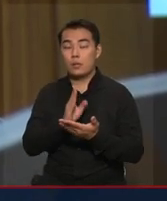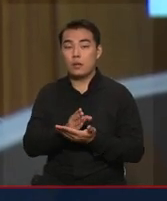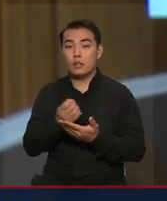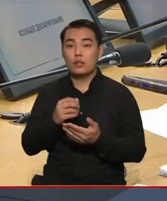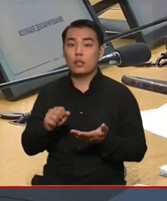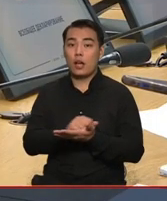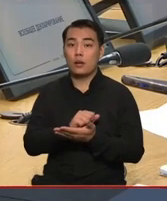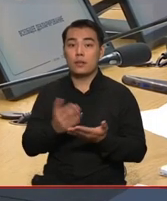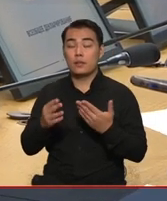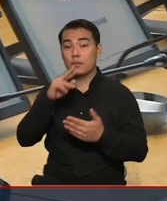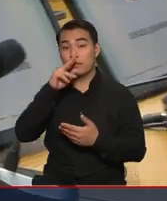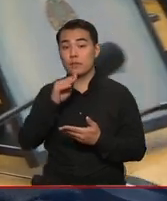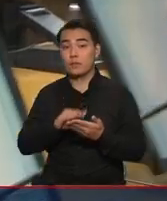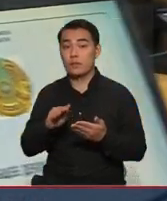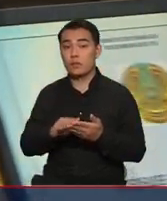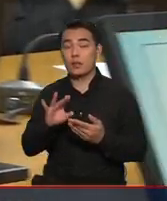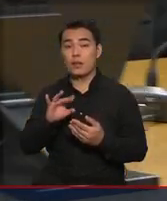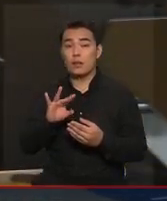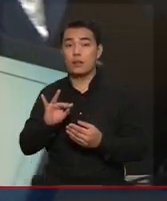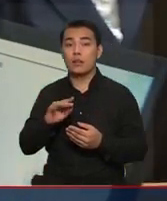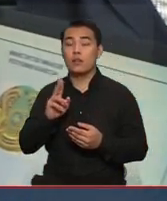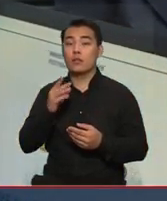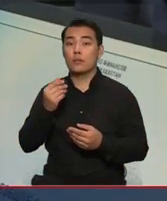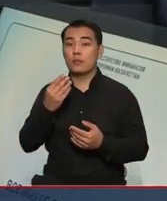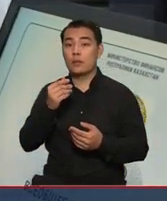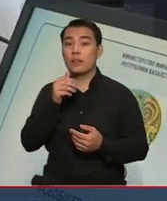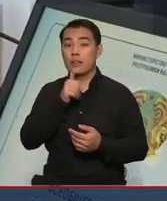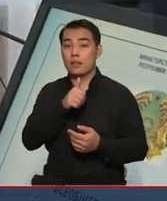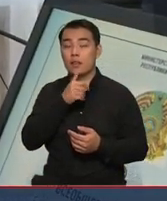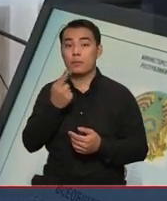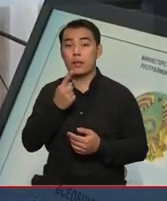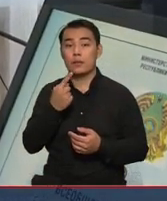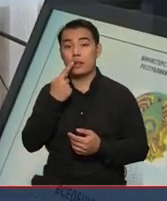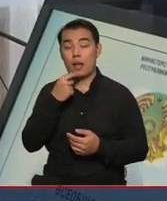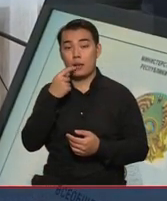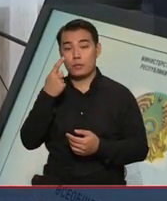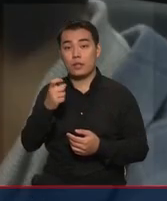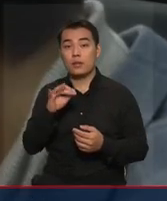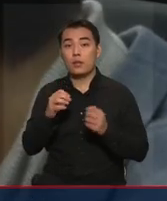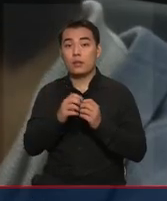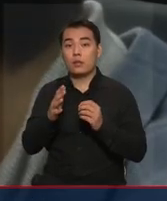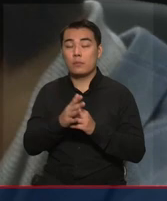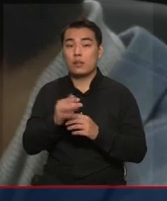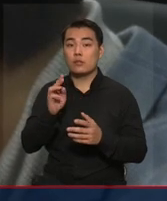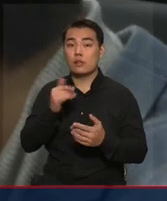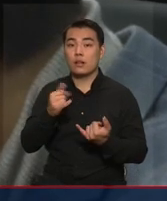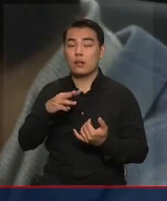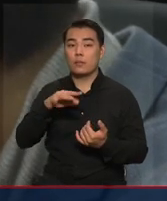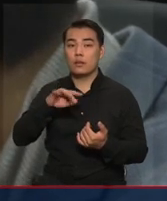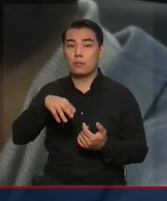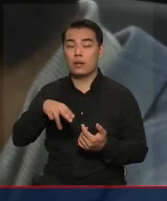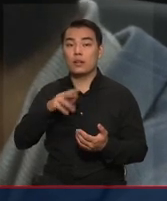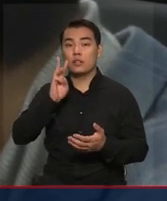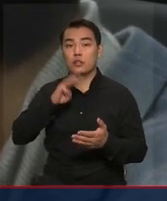қажетті құжатты қате толтырып, немесе табысын жасырып қалғандарға бірінші ескерту, кейін 15 айлық есептік көрсеткіш көлемінде